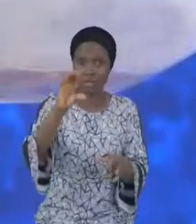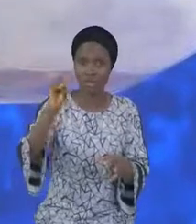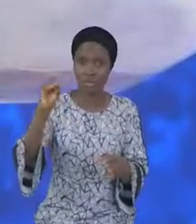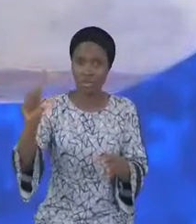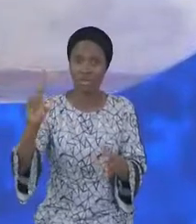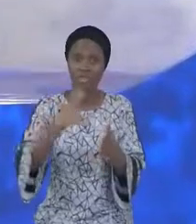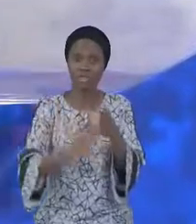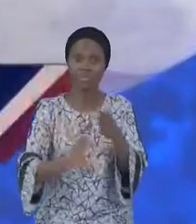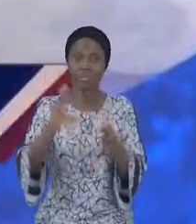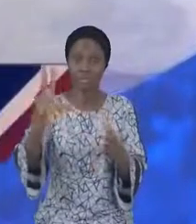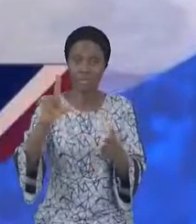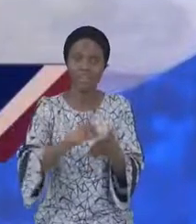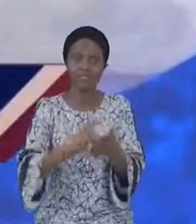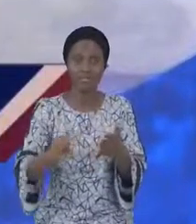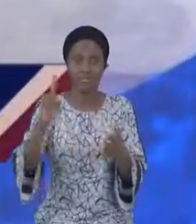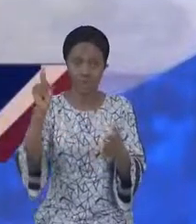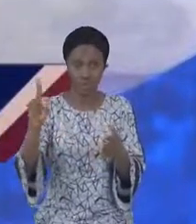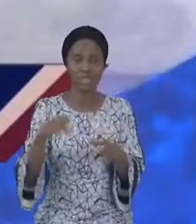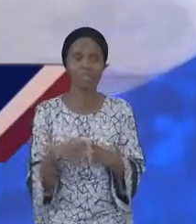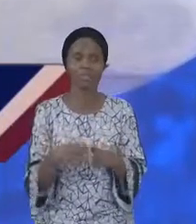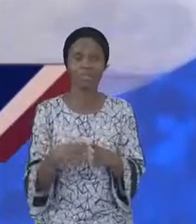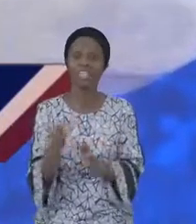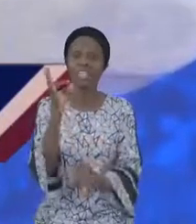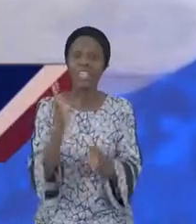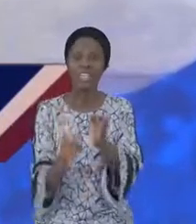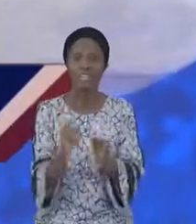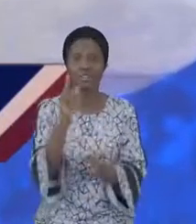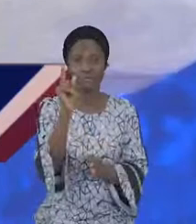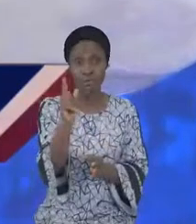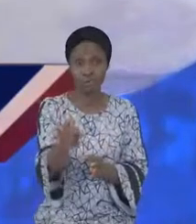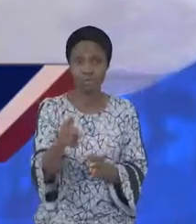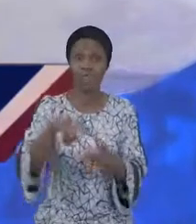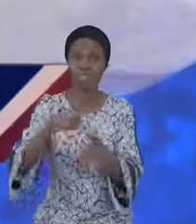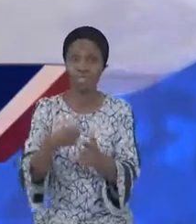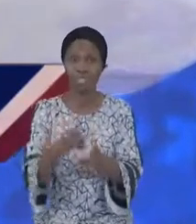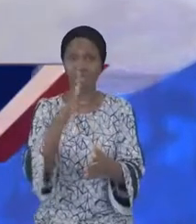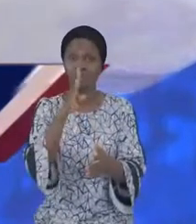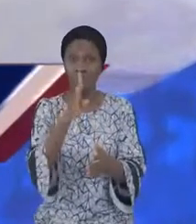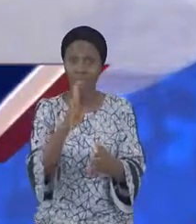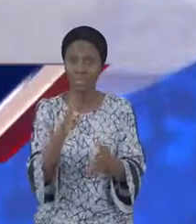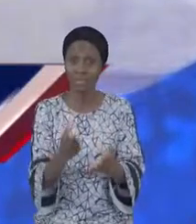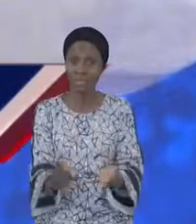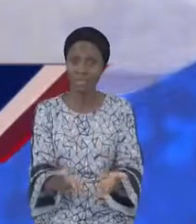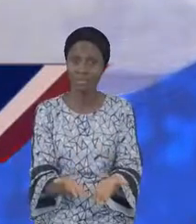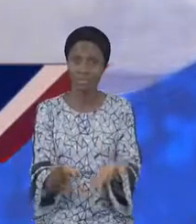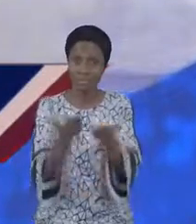verset 1. Si donc vous êtes ressuscité avec Christ,